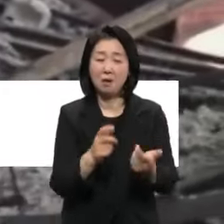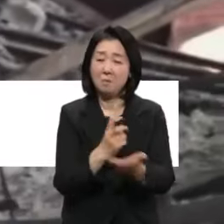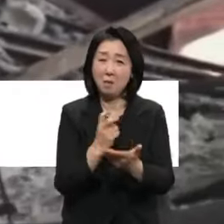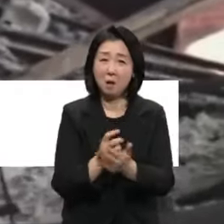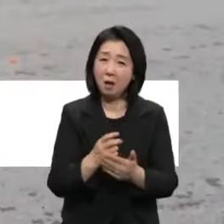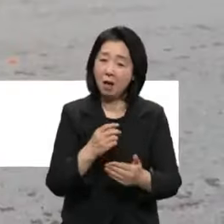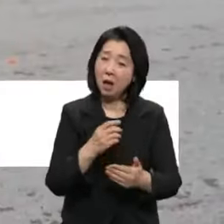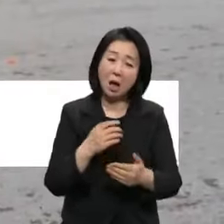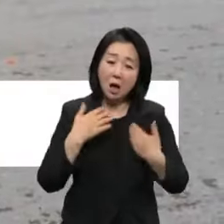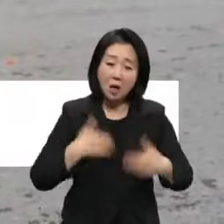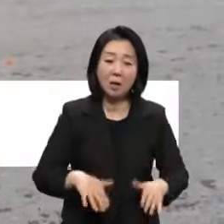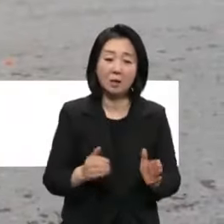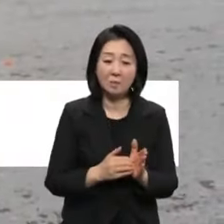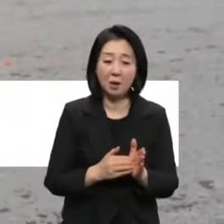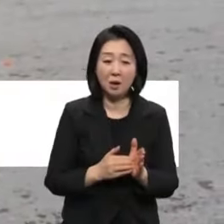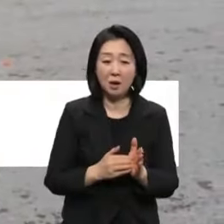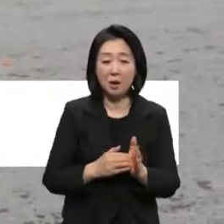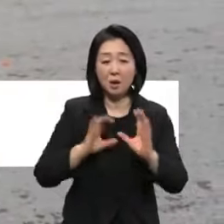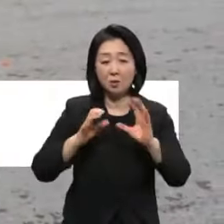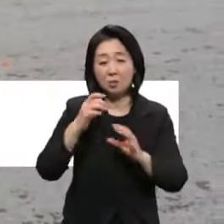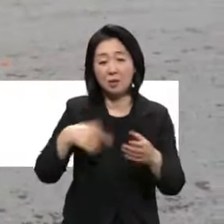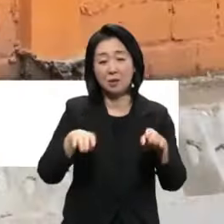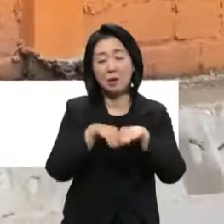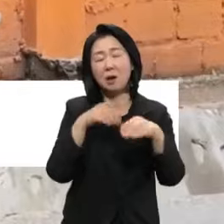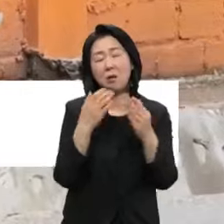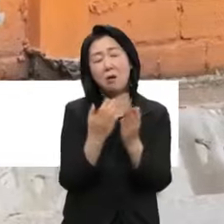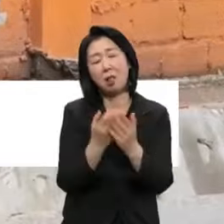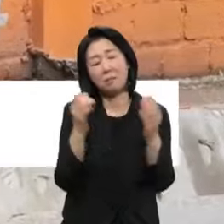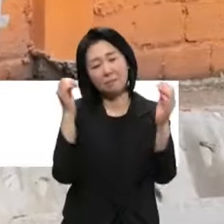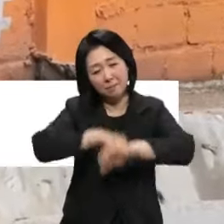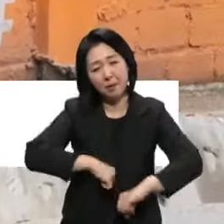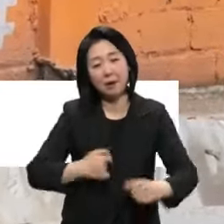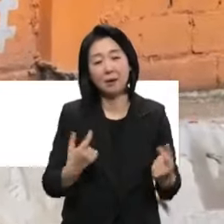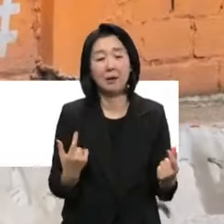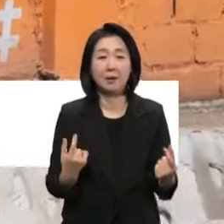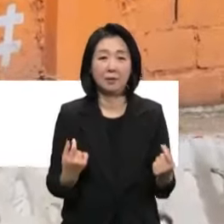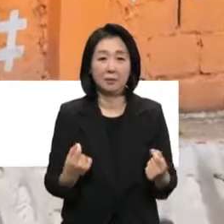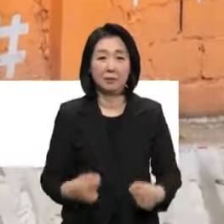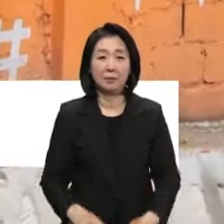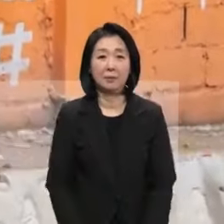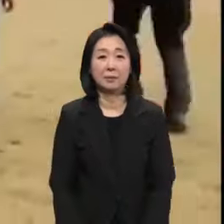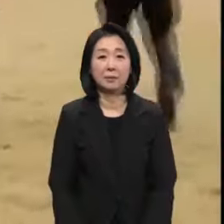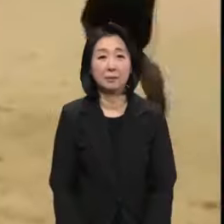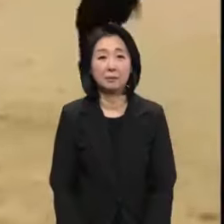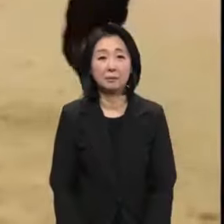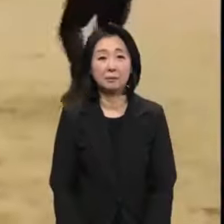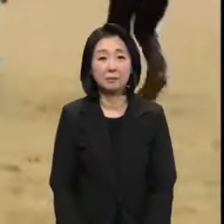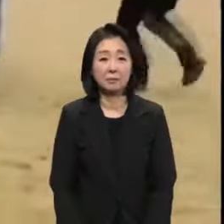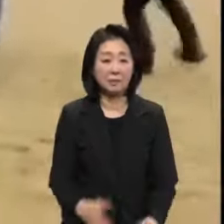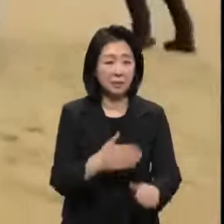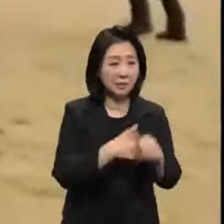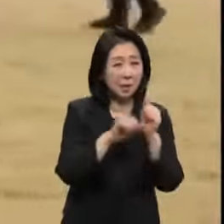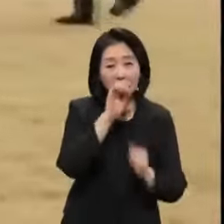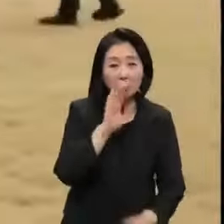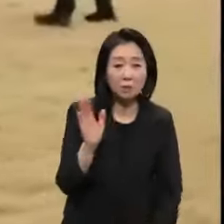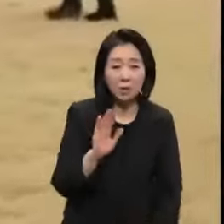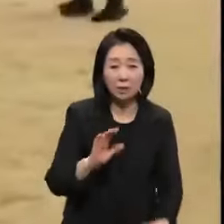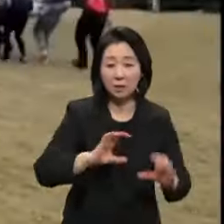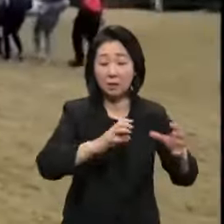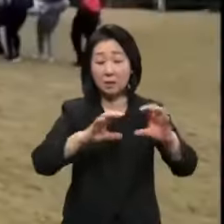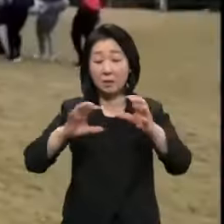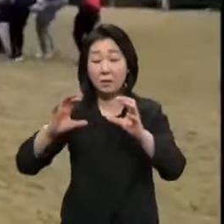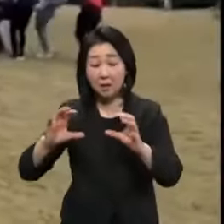have eroded the rule of law and brought state institutions close to collapse. 상황이 이렇다 보니 각국은